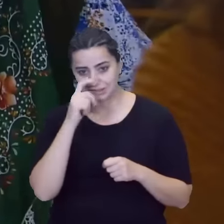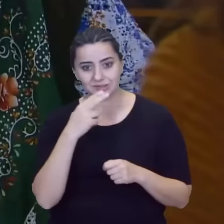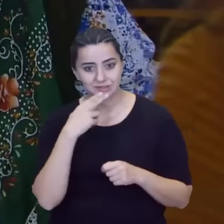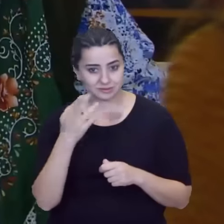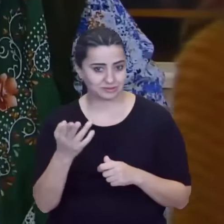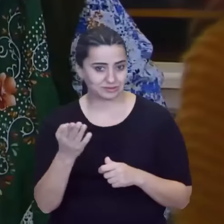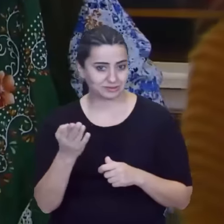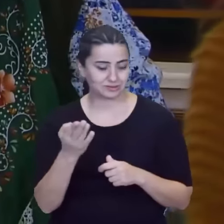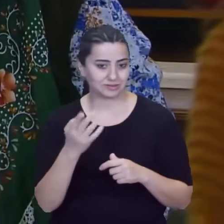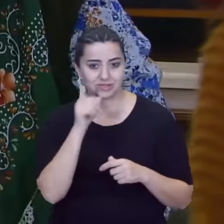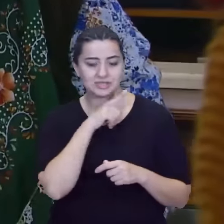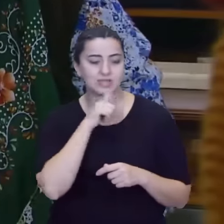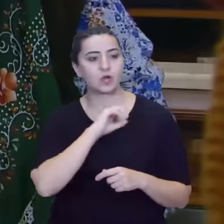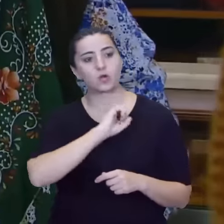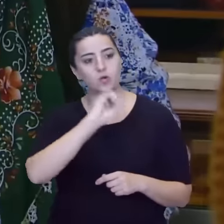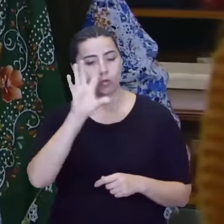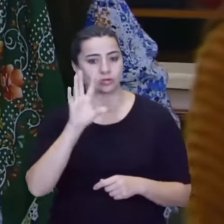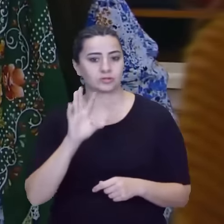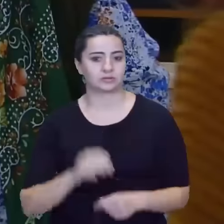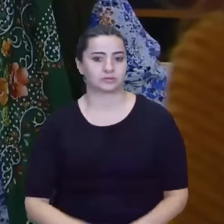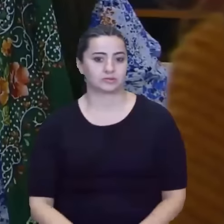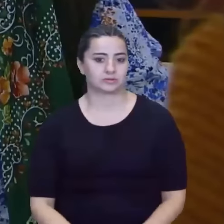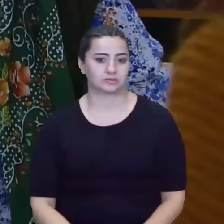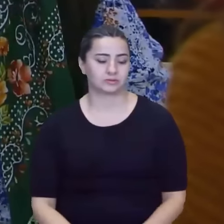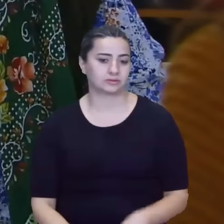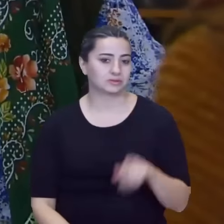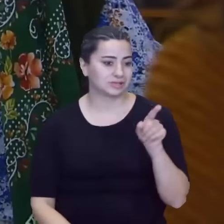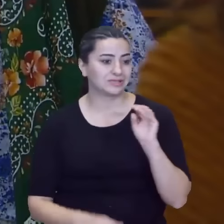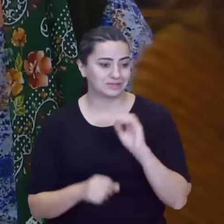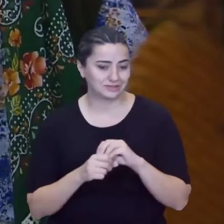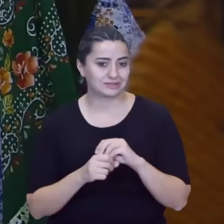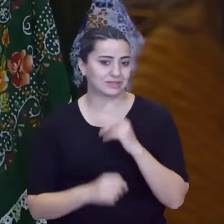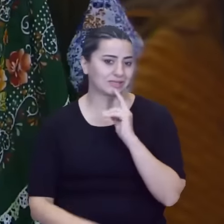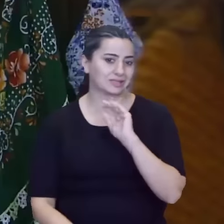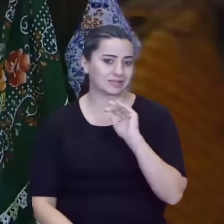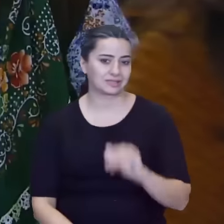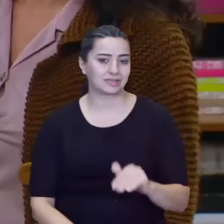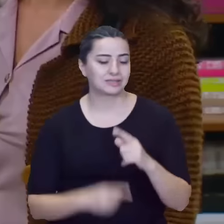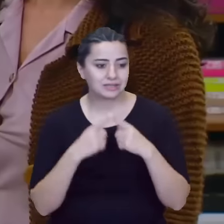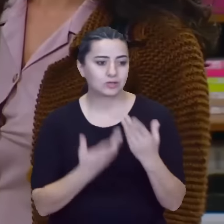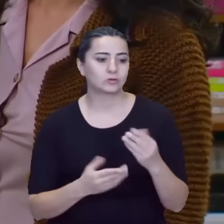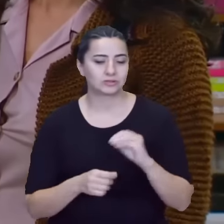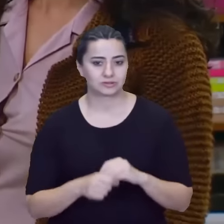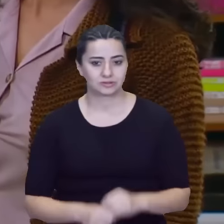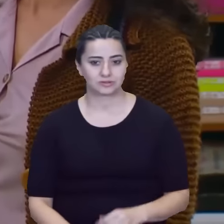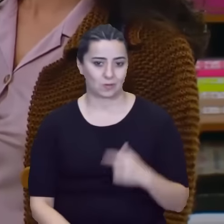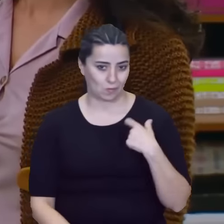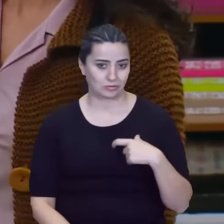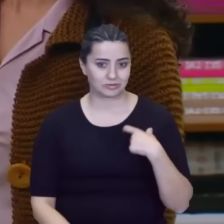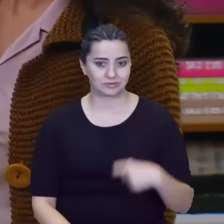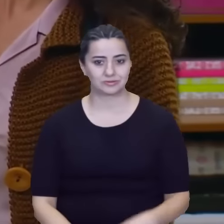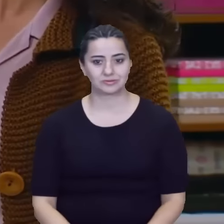işte. Şey İngiltere'ye yolladık ya hırkayı. Senin için geldi buraya. Teşekkür etmeye geldi. Özel